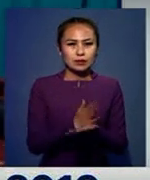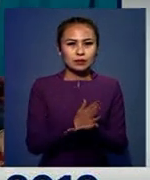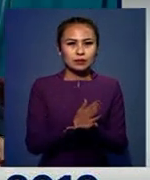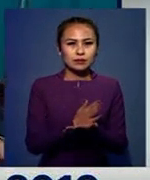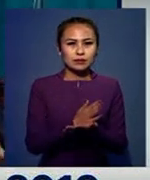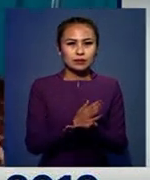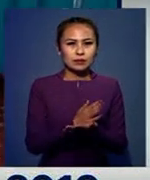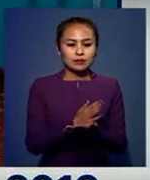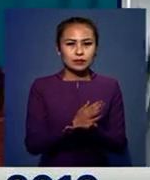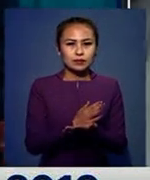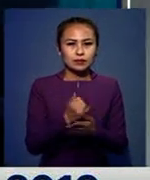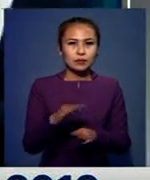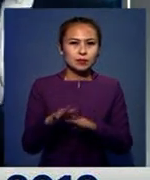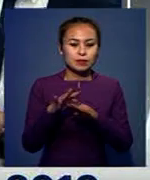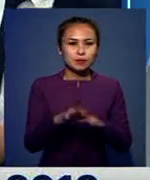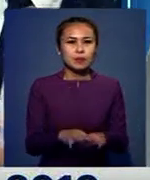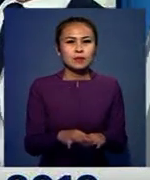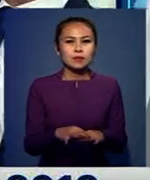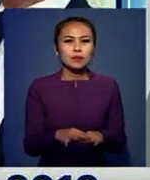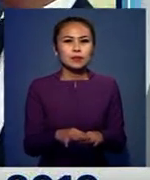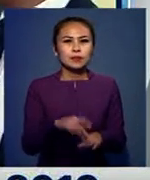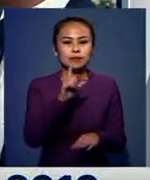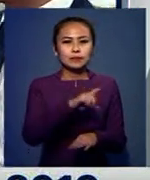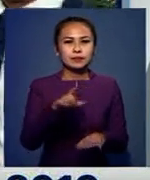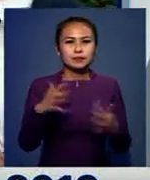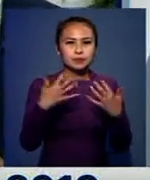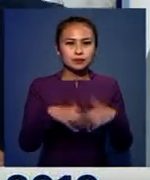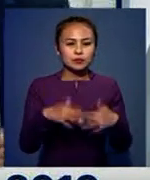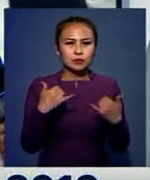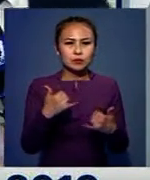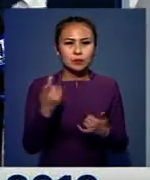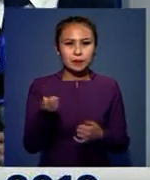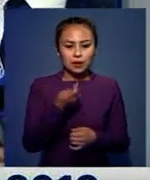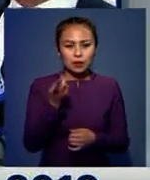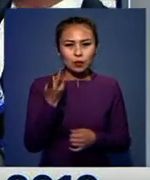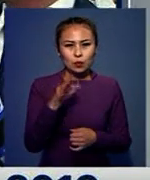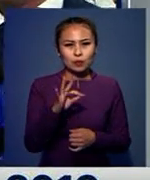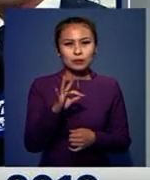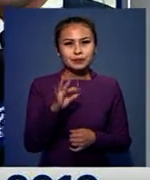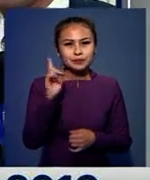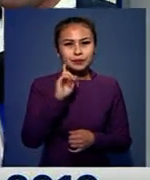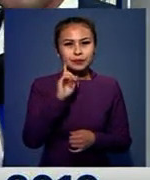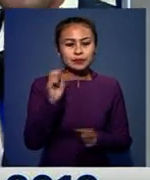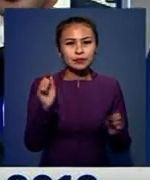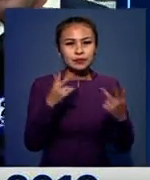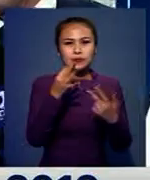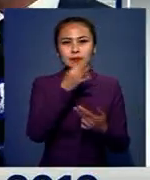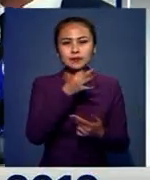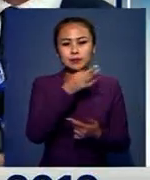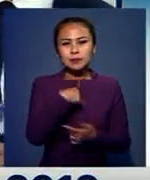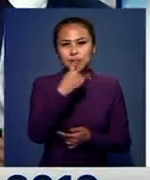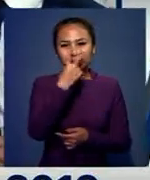Мне қазір осы жерде саяси процесс жүріп жатыр. Адамдардың саны дәл қазір аз болғанымен де, біз эфирге шықпас бұрын